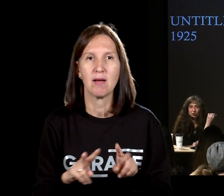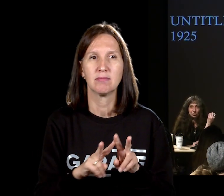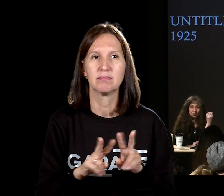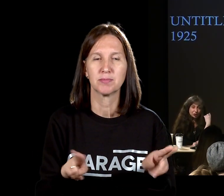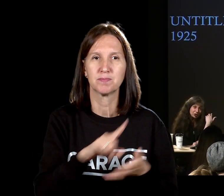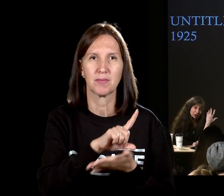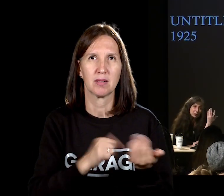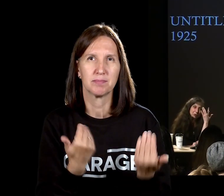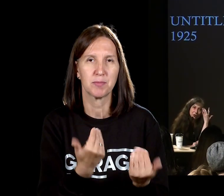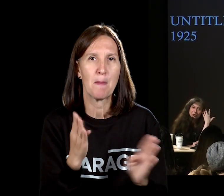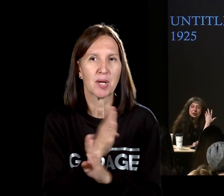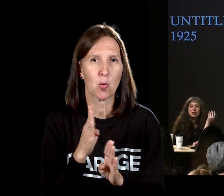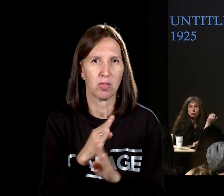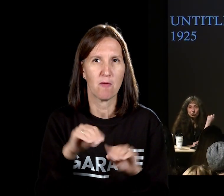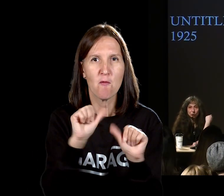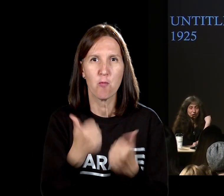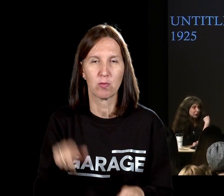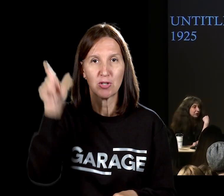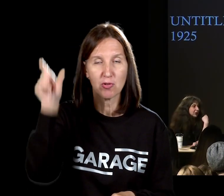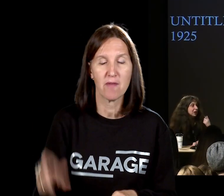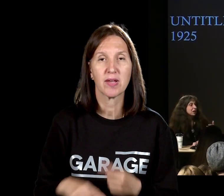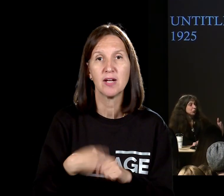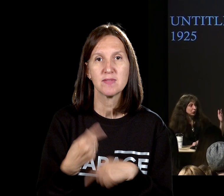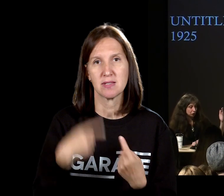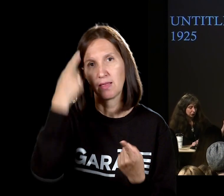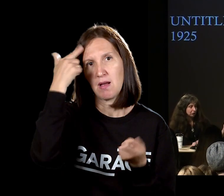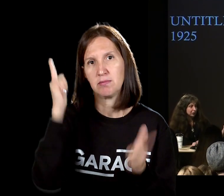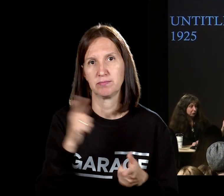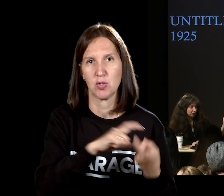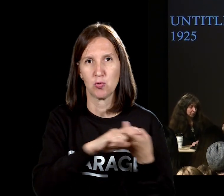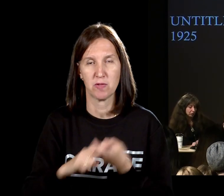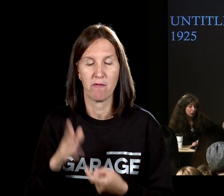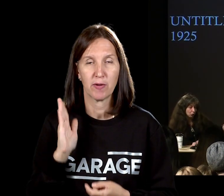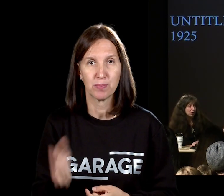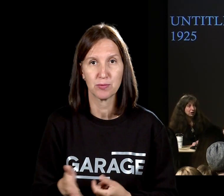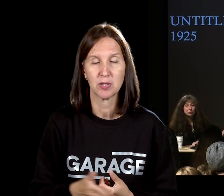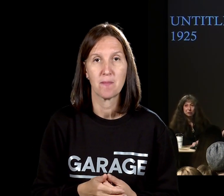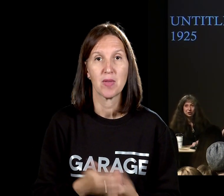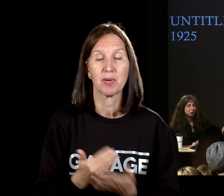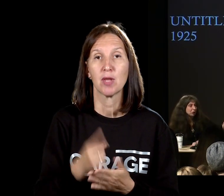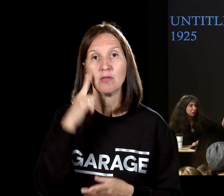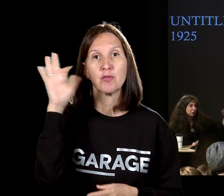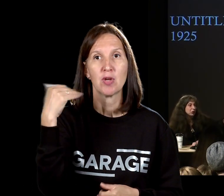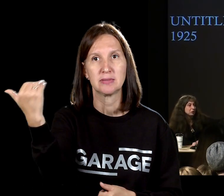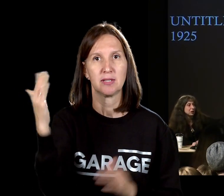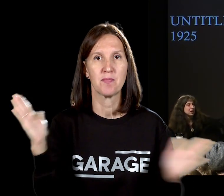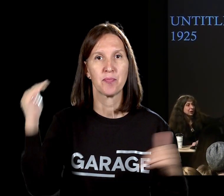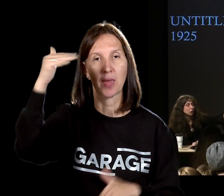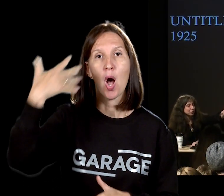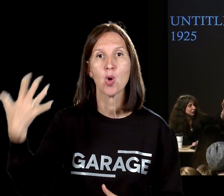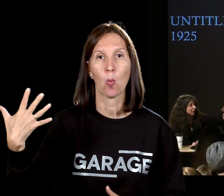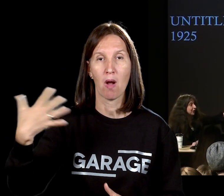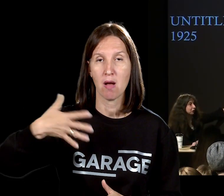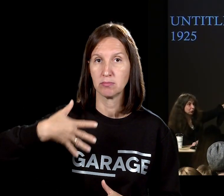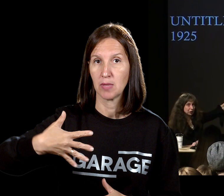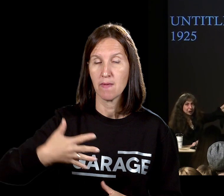к человеческим, к антропоморфности всегда будет существовать. Будет существовать рука, например, которая, у этого,